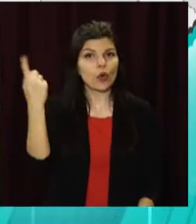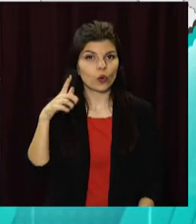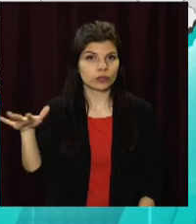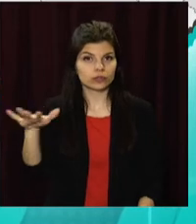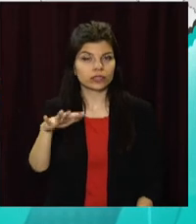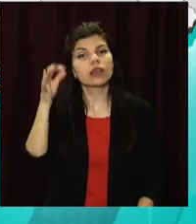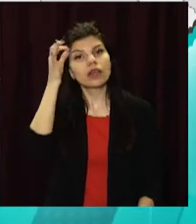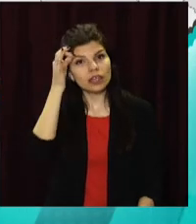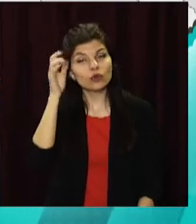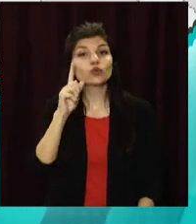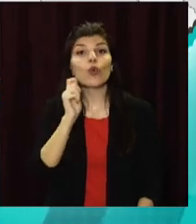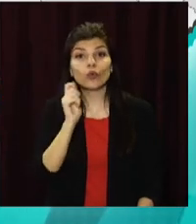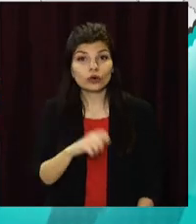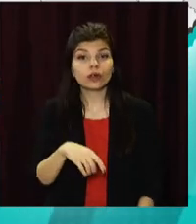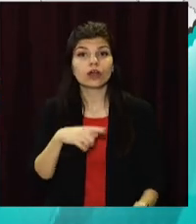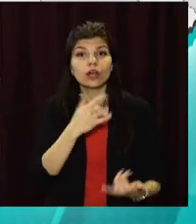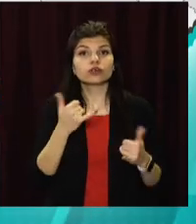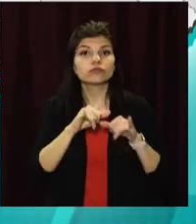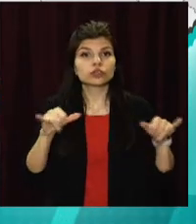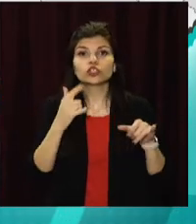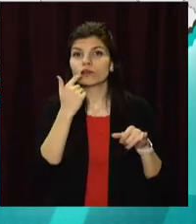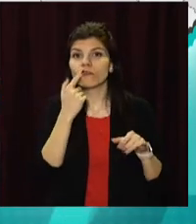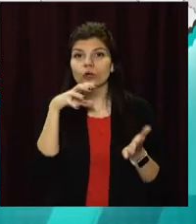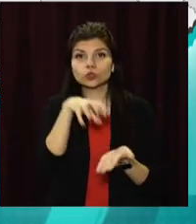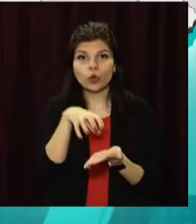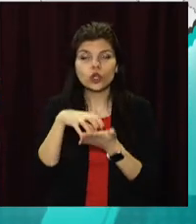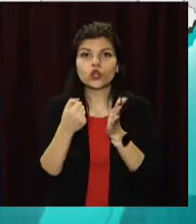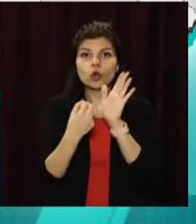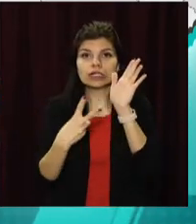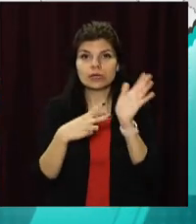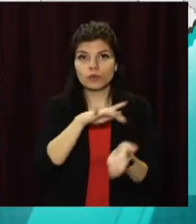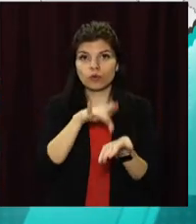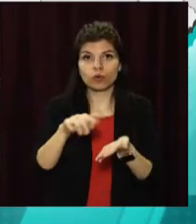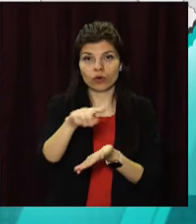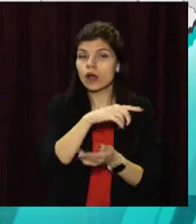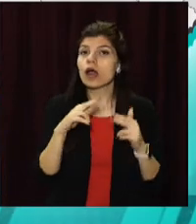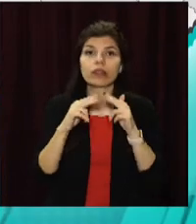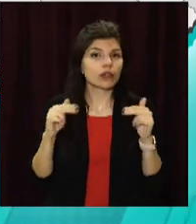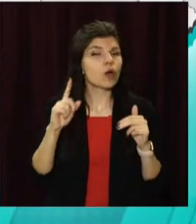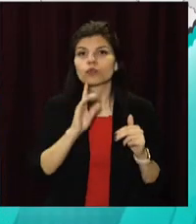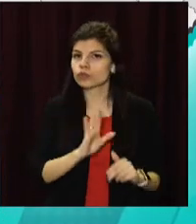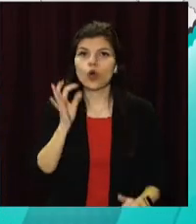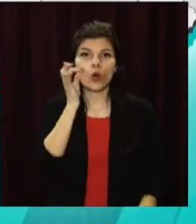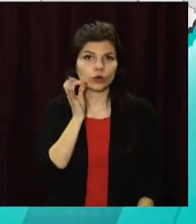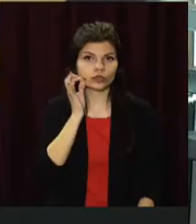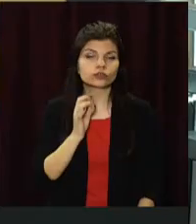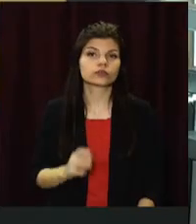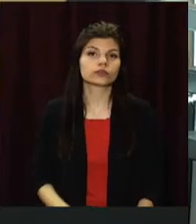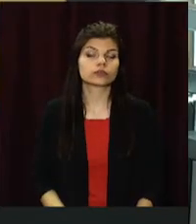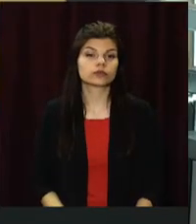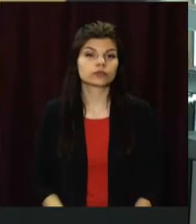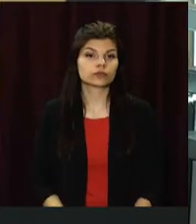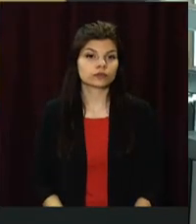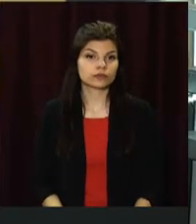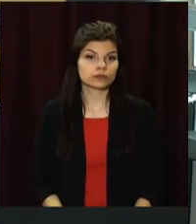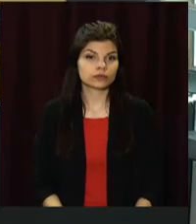областях. Нагадаємо, в Україні розширили червону зону до 7 регіонів. Дніпропетровщина у помаранчевій.